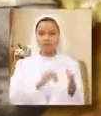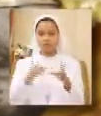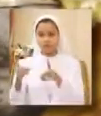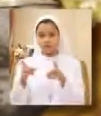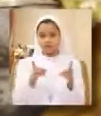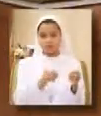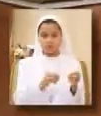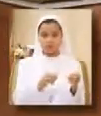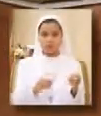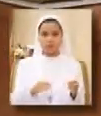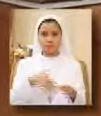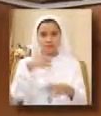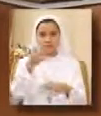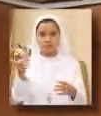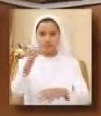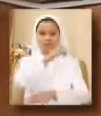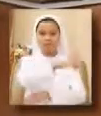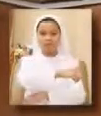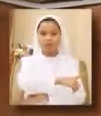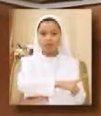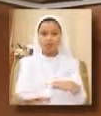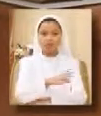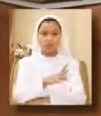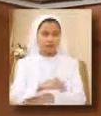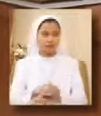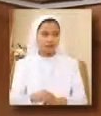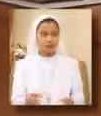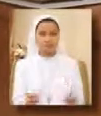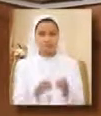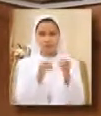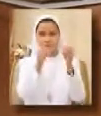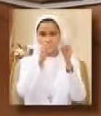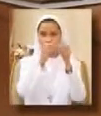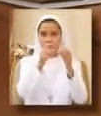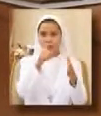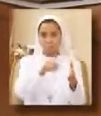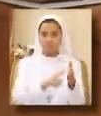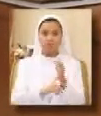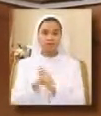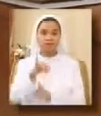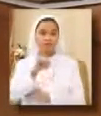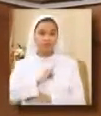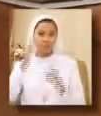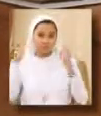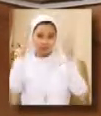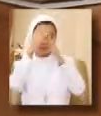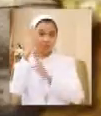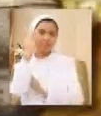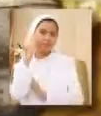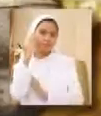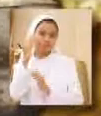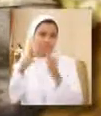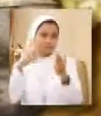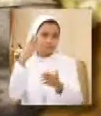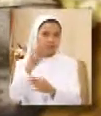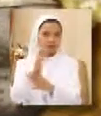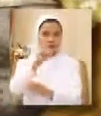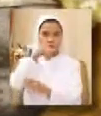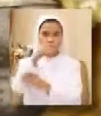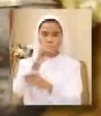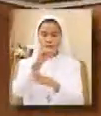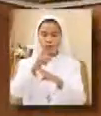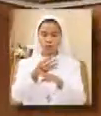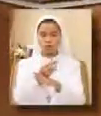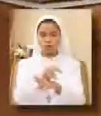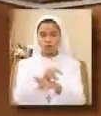na yung test yung aking mararanasan this coming June 29. Tatanggapin ko yung pallium.